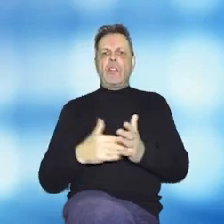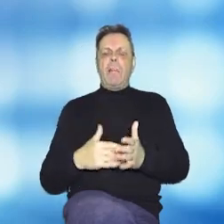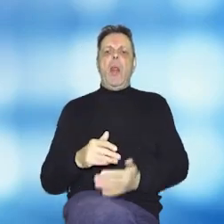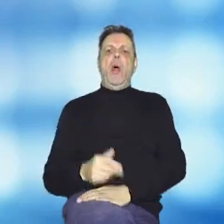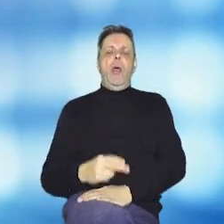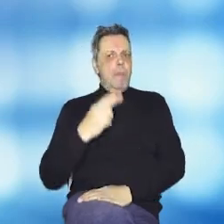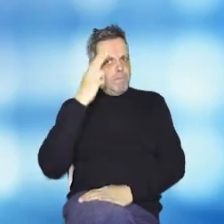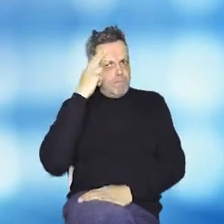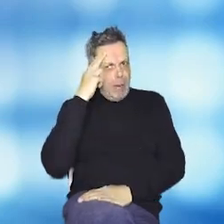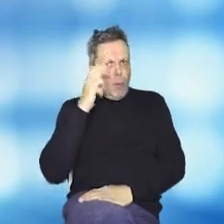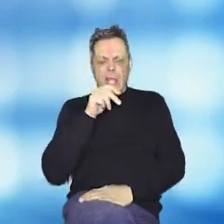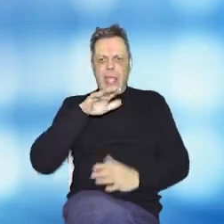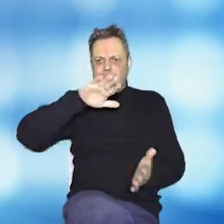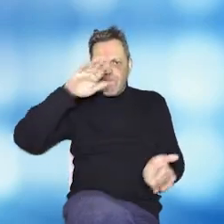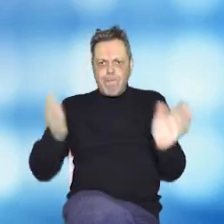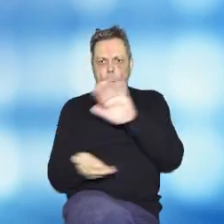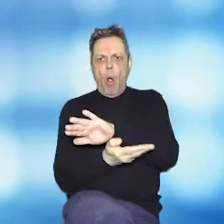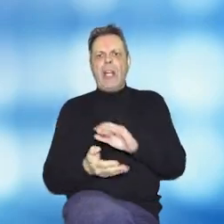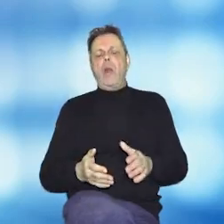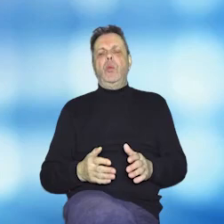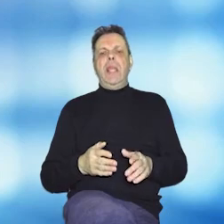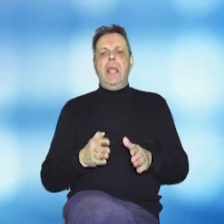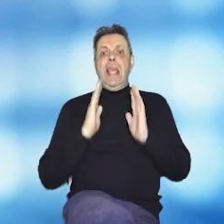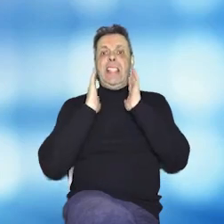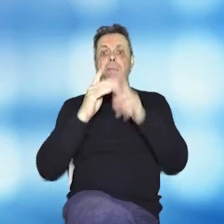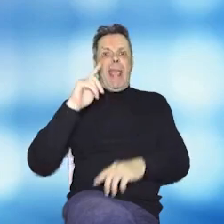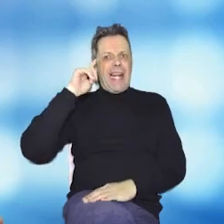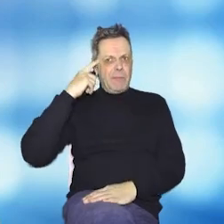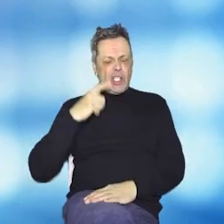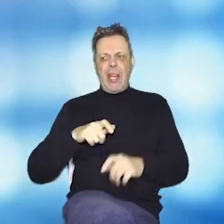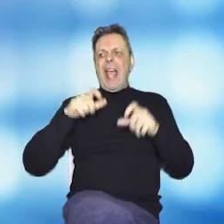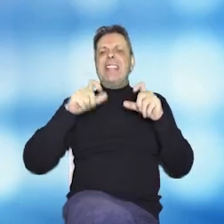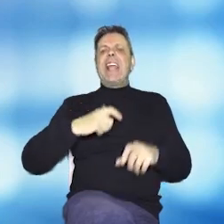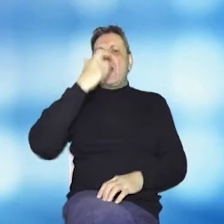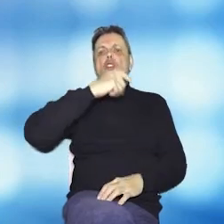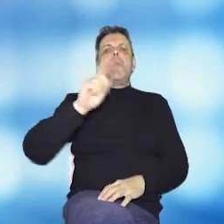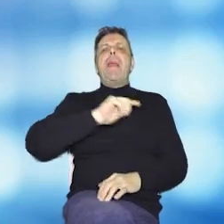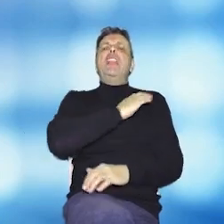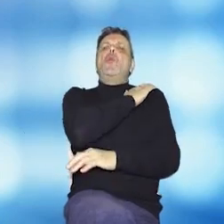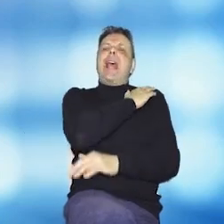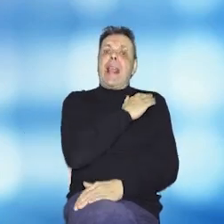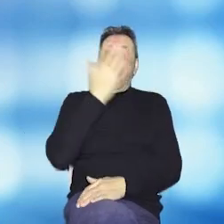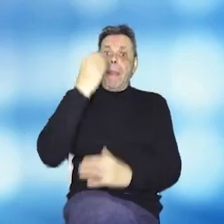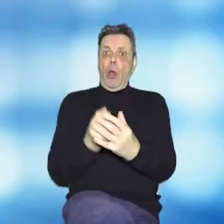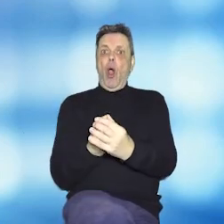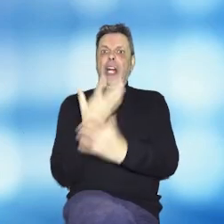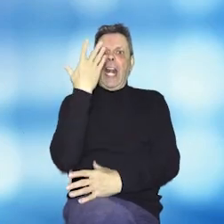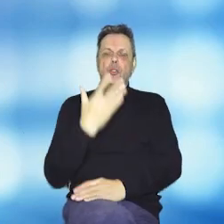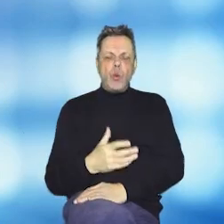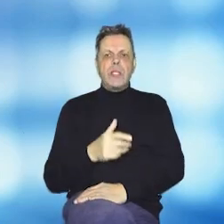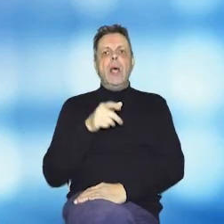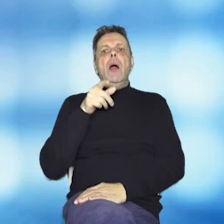trebalo zapravo prepoznati i preokrenuti smjere razmišljanja da starije osobe nisu teret, nego resurs, i